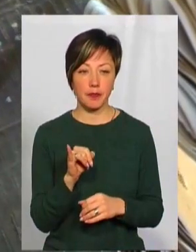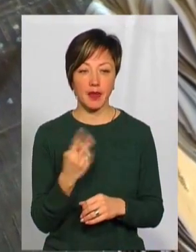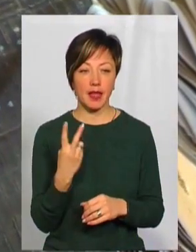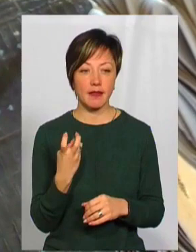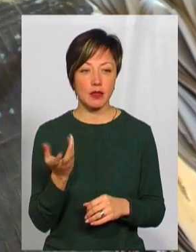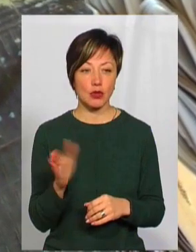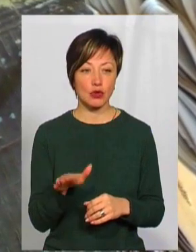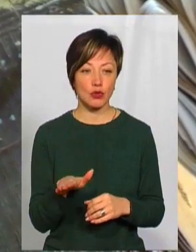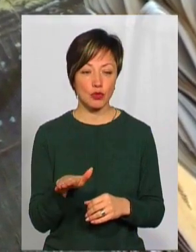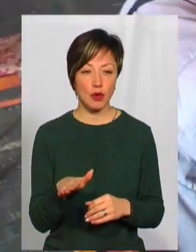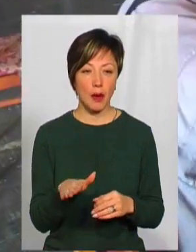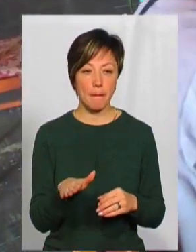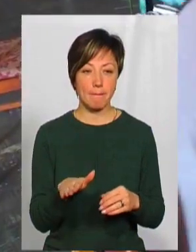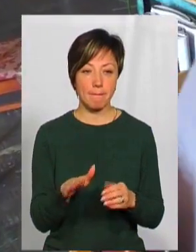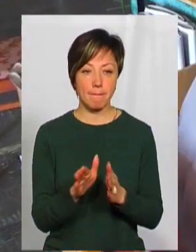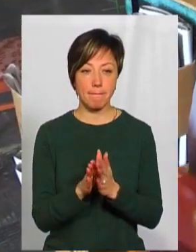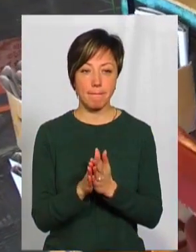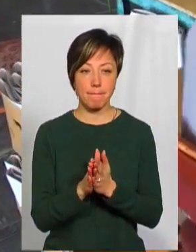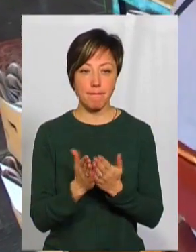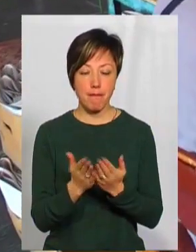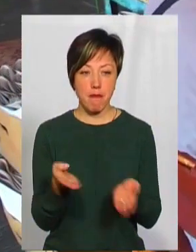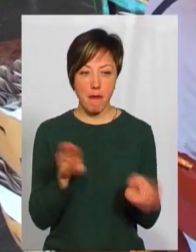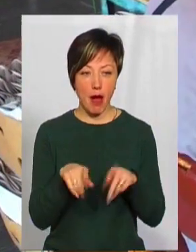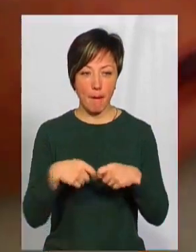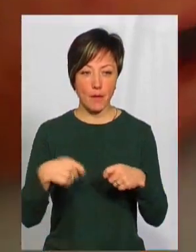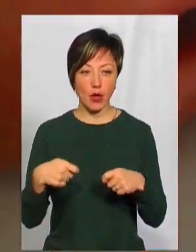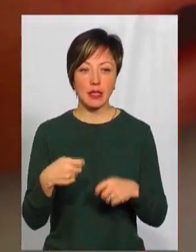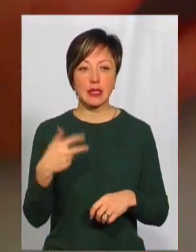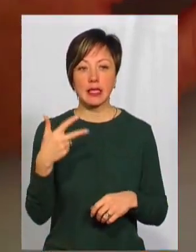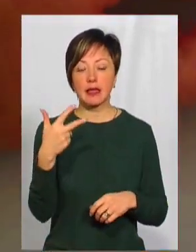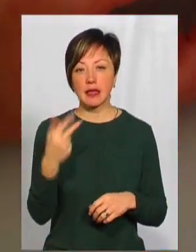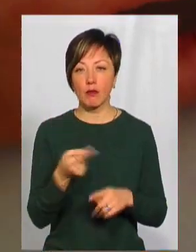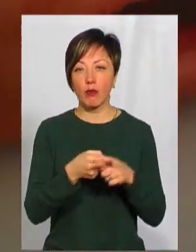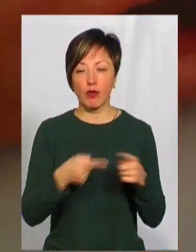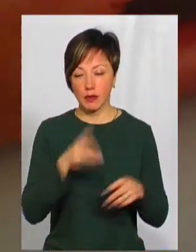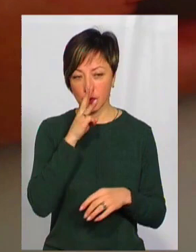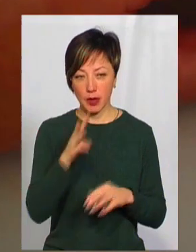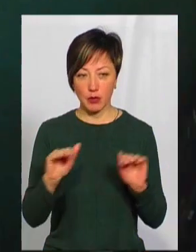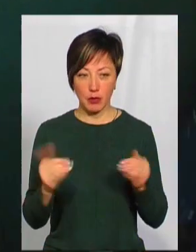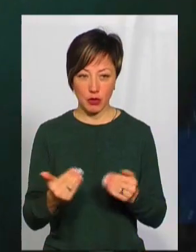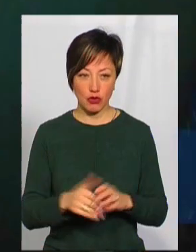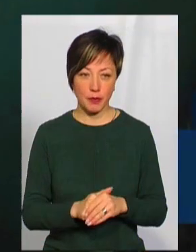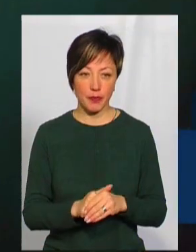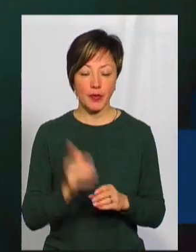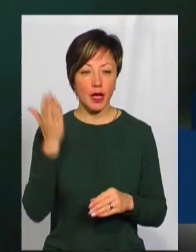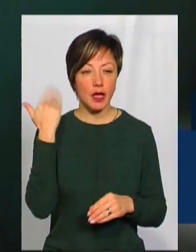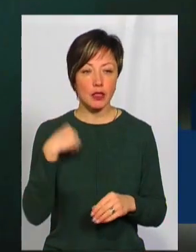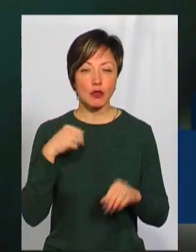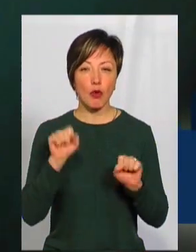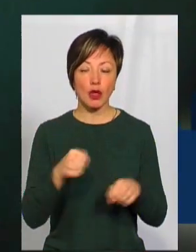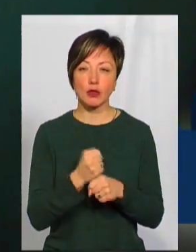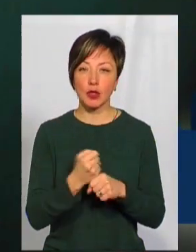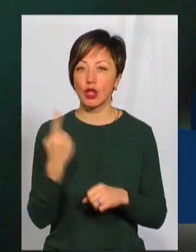200 папок. За 3 робочі дні працівники зароблять менше майже в половину, каже Олена Серветник. Раніше, що ми могли заробити